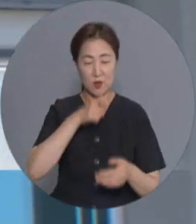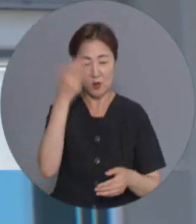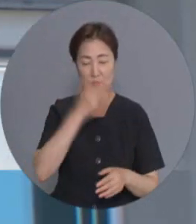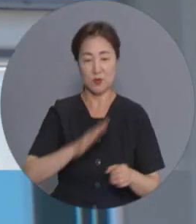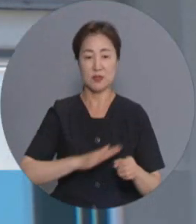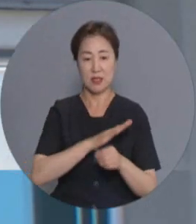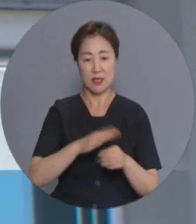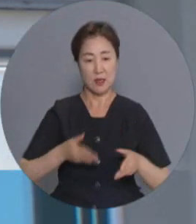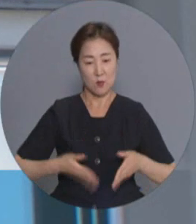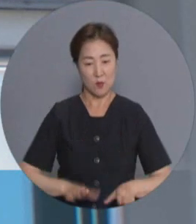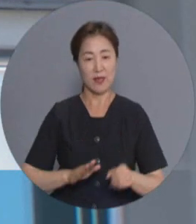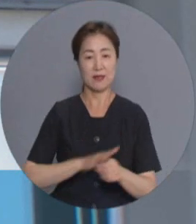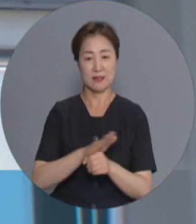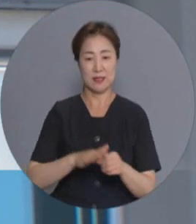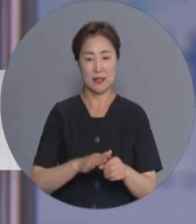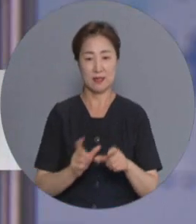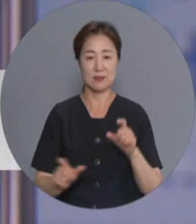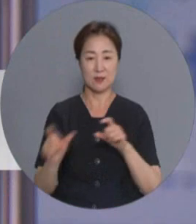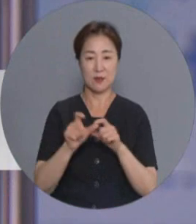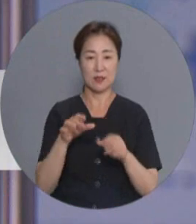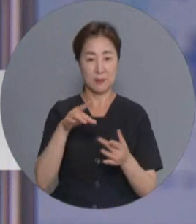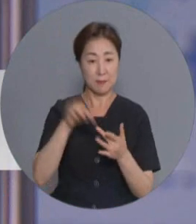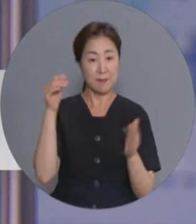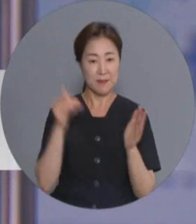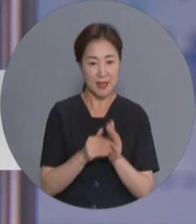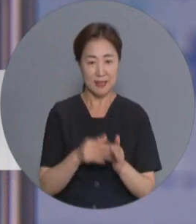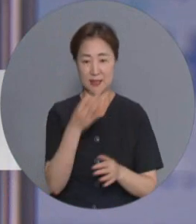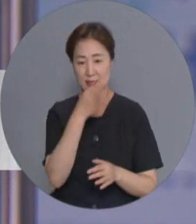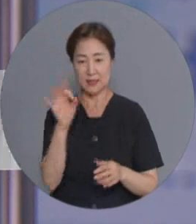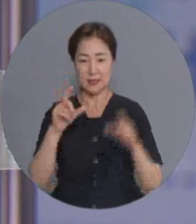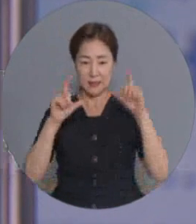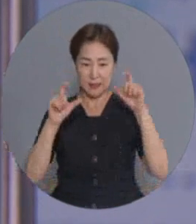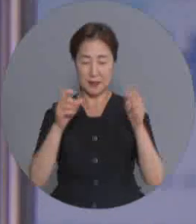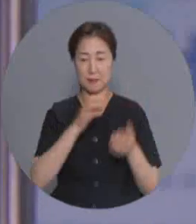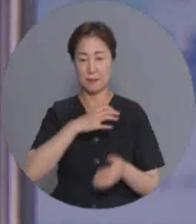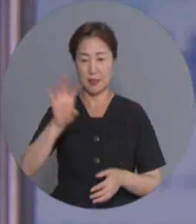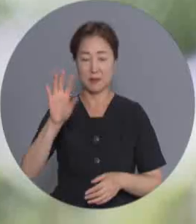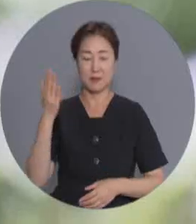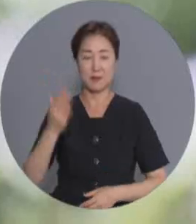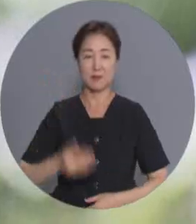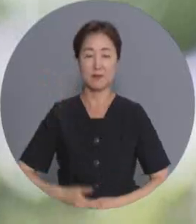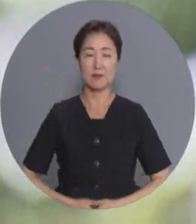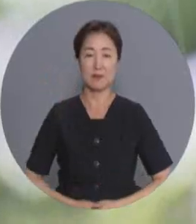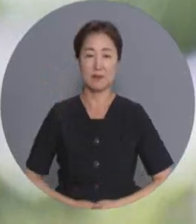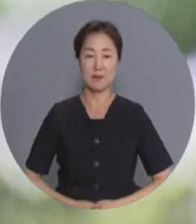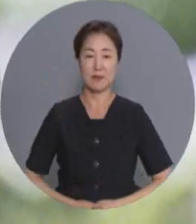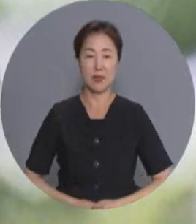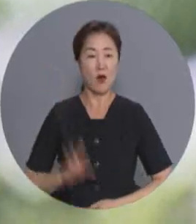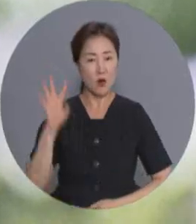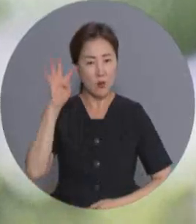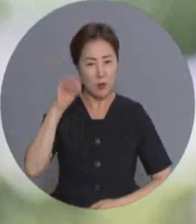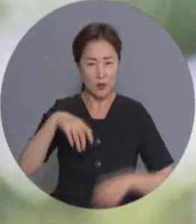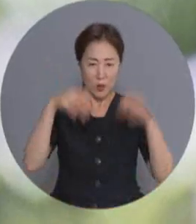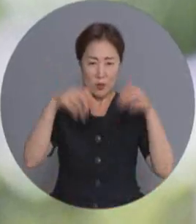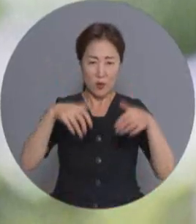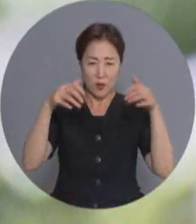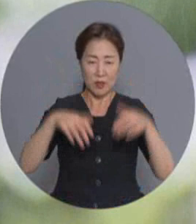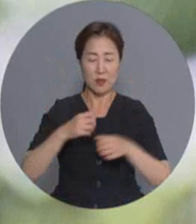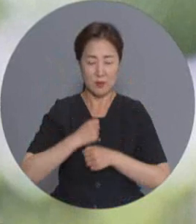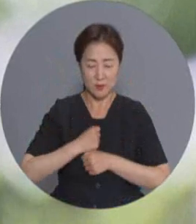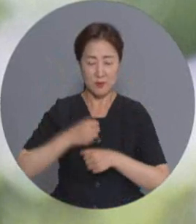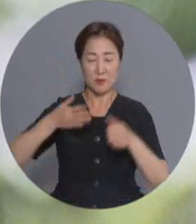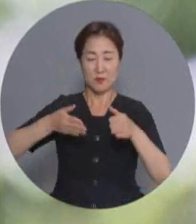고향 사랑 기부제 채널 추가하고 인증 사진을 제출하면 됩 당분간은 소나기에